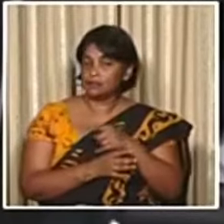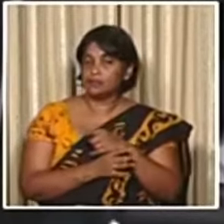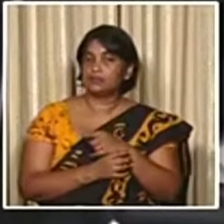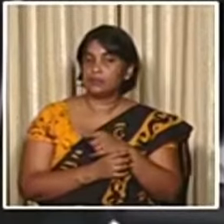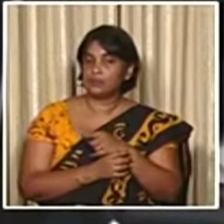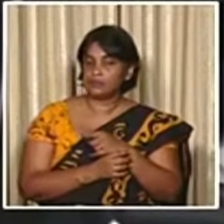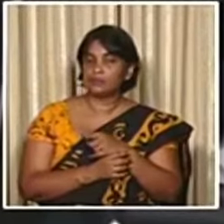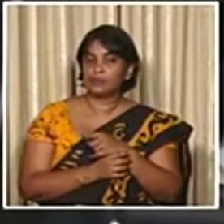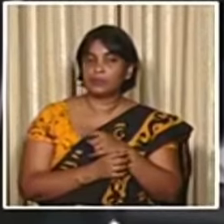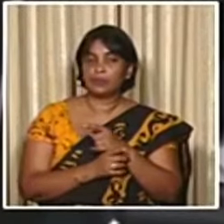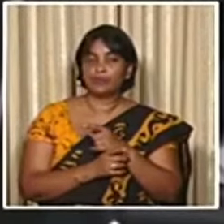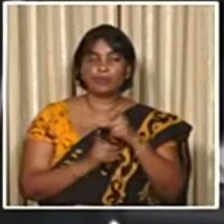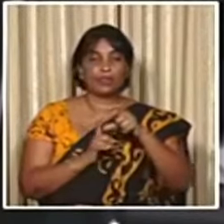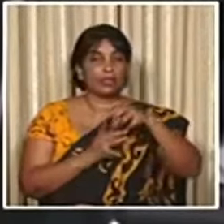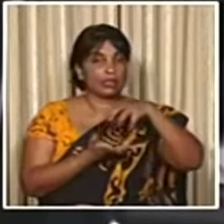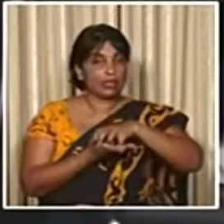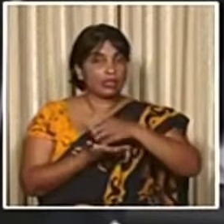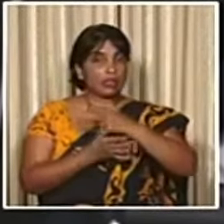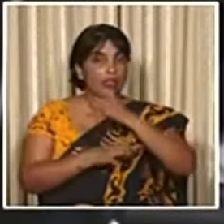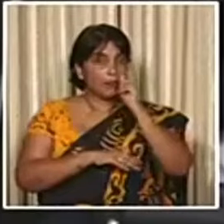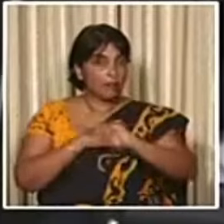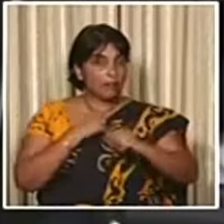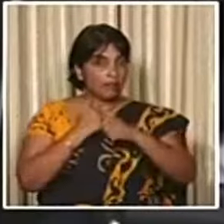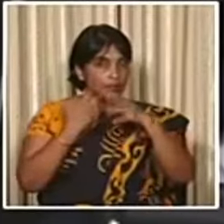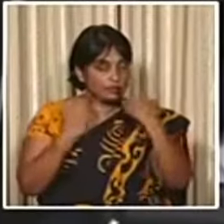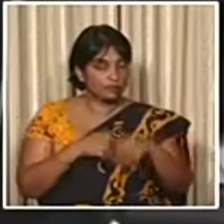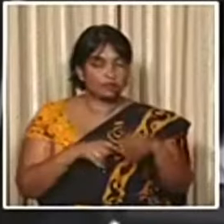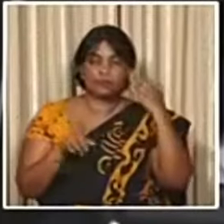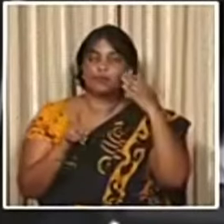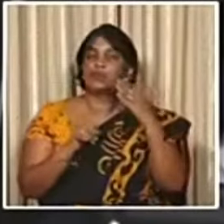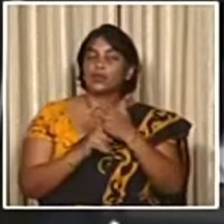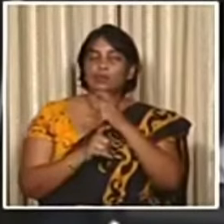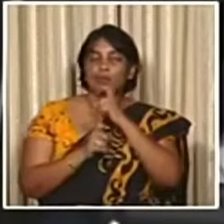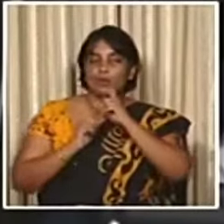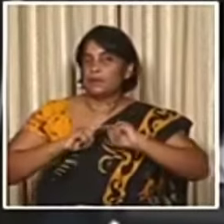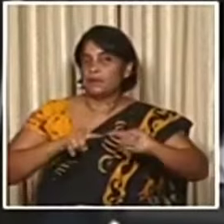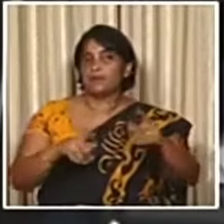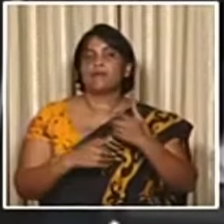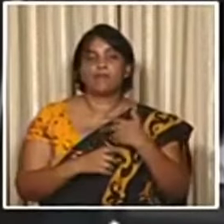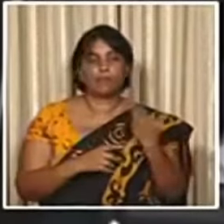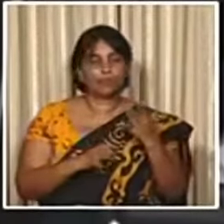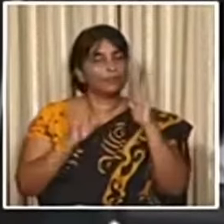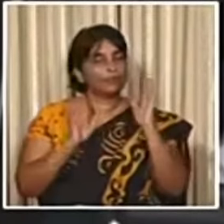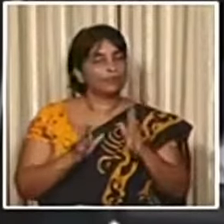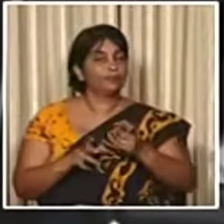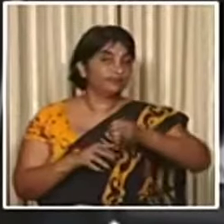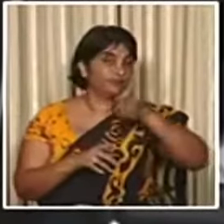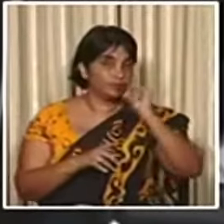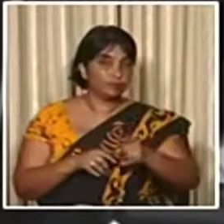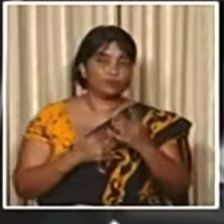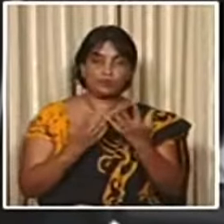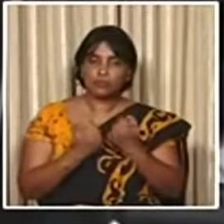කොටස් කිරීමේදී ඩිවිෂන් ප්ලෑන් එක හැදුවට පස්සේ ඒ සම්බන්ධව අභියාචනයක් යන්න බෑ. හැබැයි අවසර අරගෙන ඒත් යන්න පුළුවන්. කියන්නේ